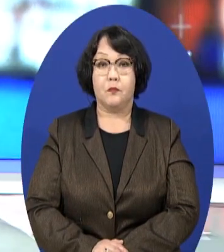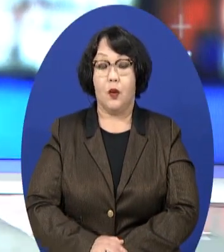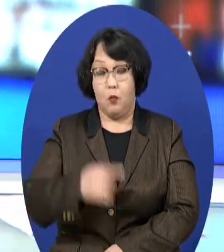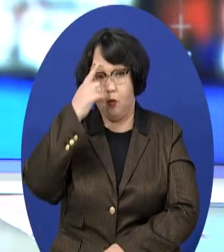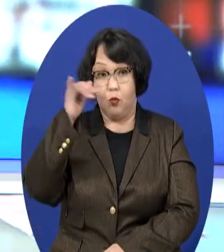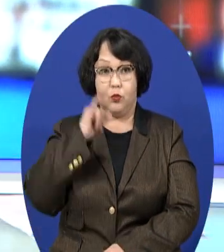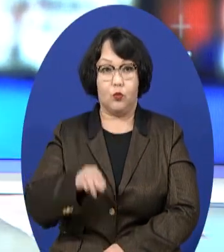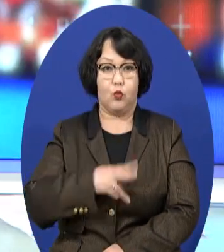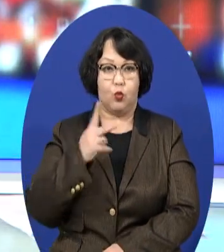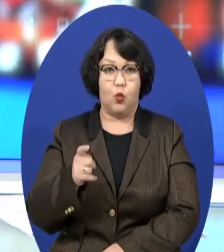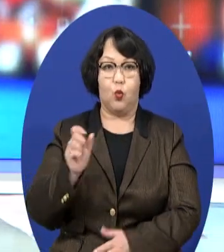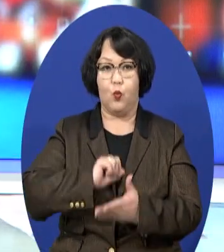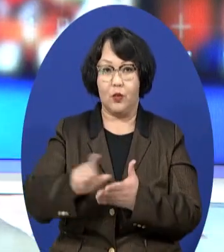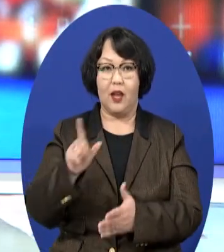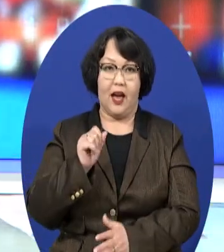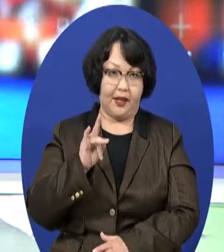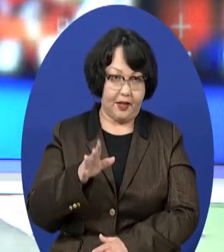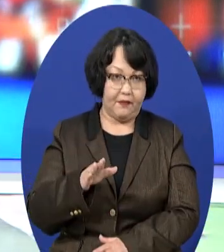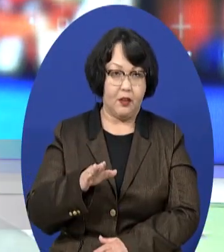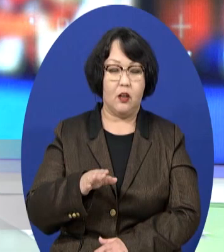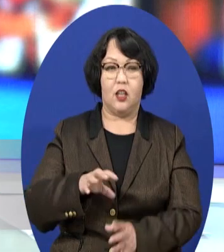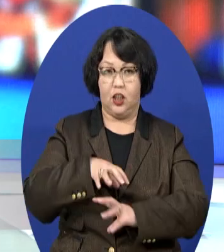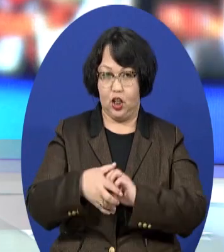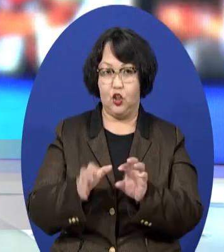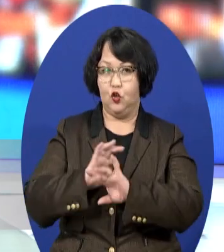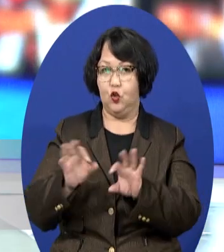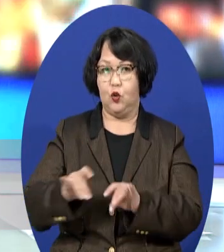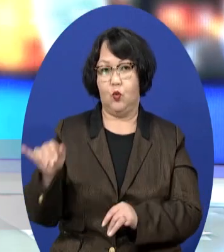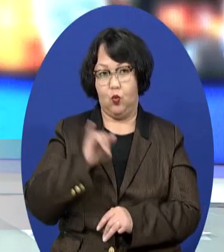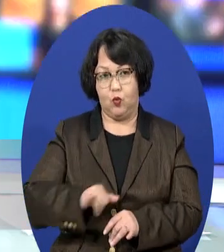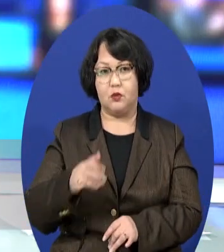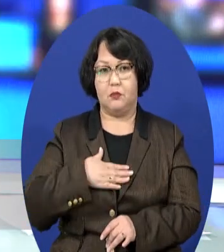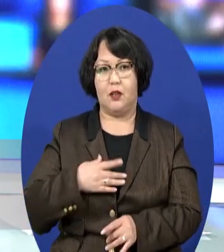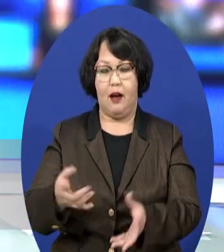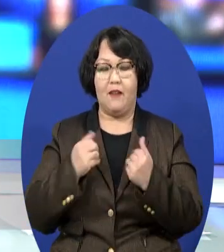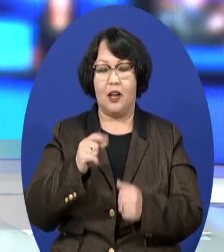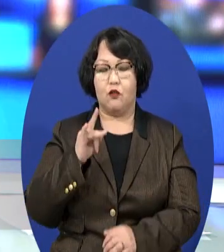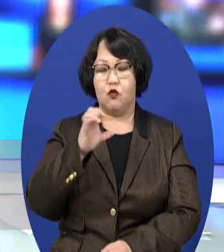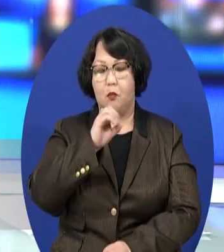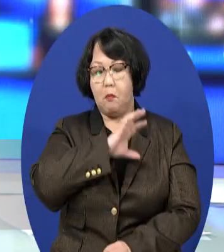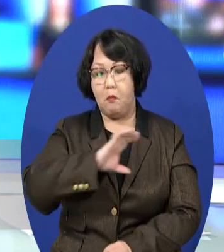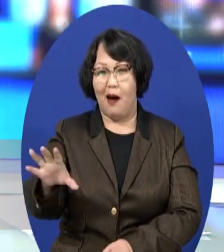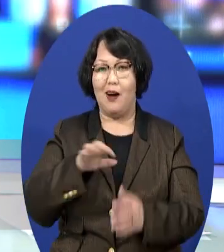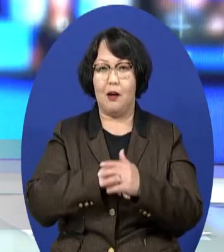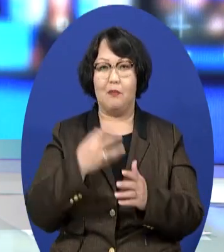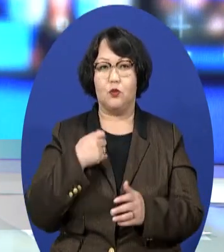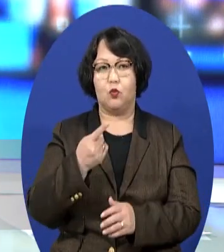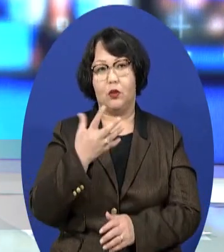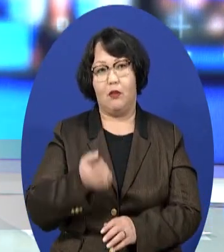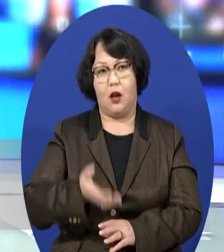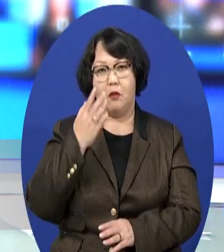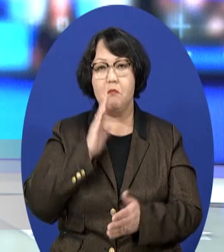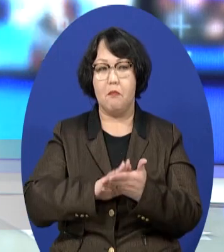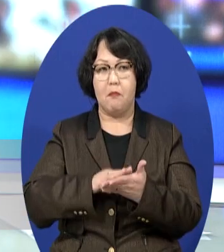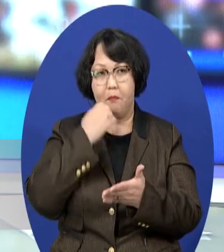Монгол Улсын түүхийн үнэт архив бичгүүдийг дэлхийн олон орноос их нутагт авчиржээ. Архив ерөнхий газар хадгалагдаж байсан 150 гаруй баримтыг олон